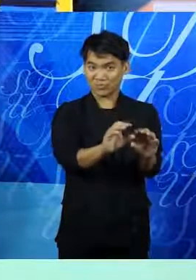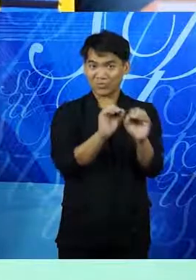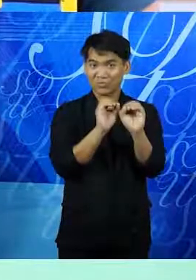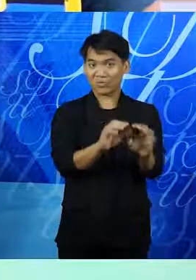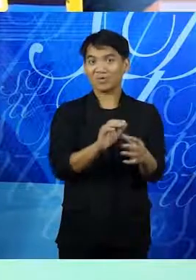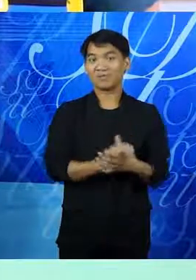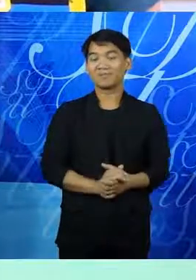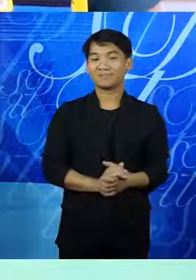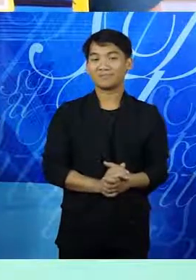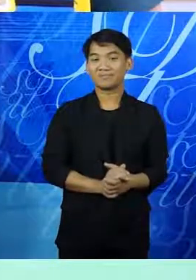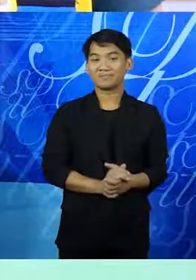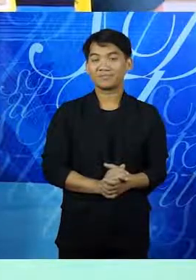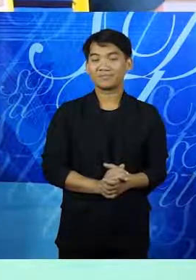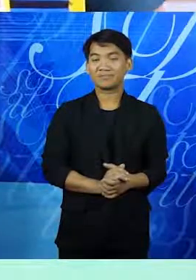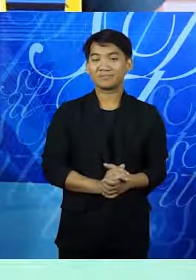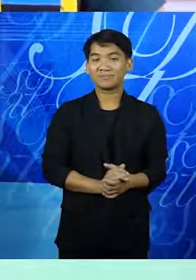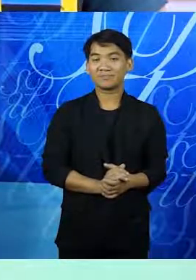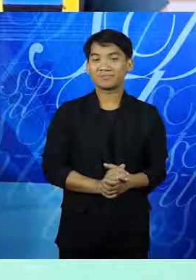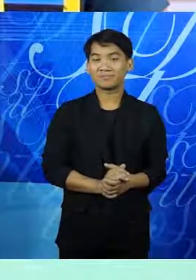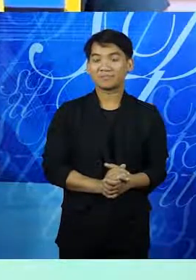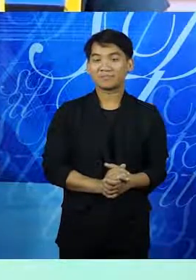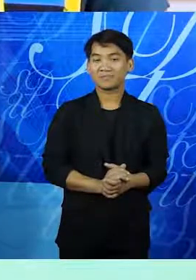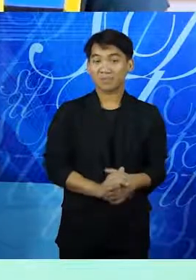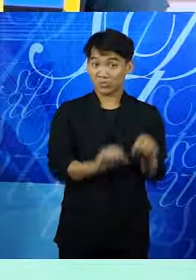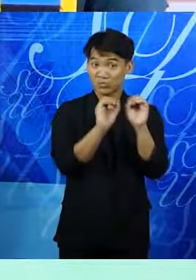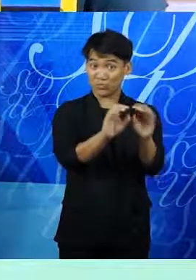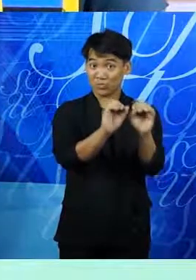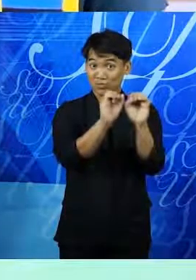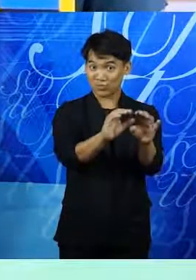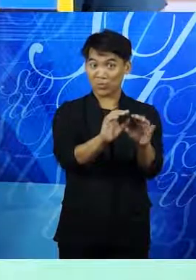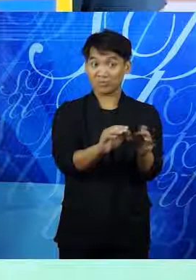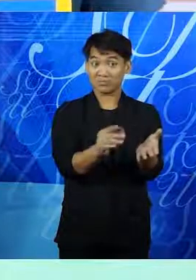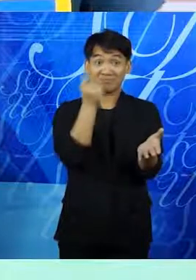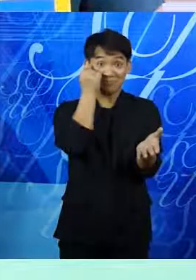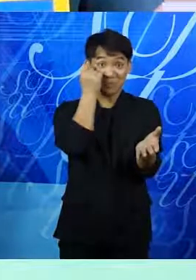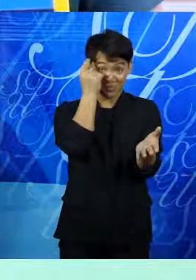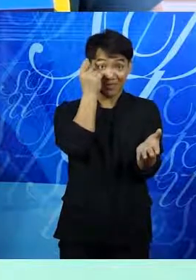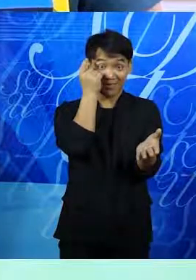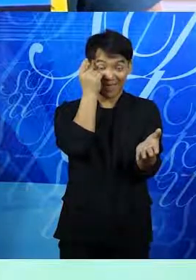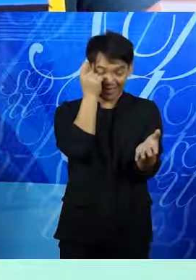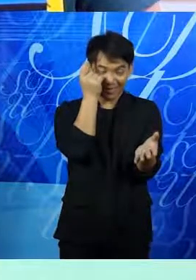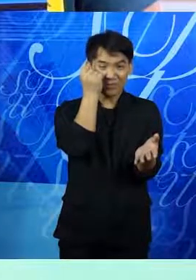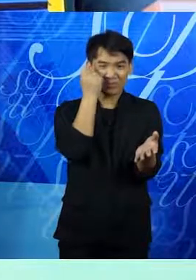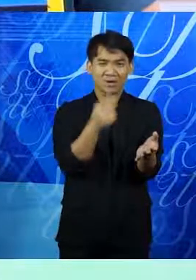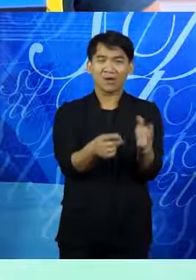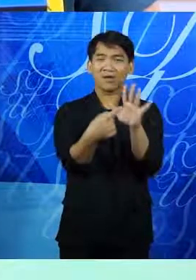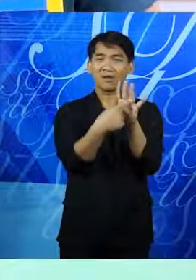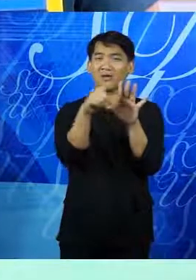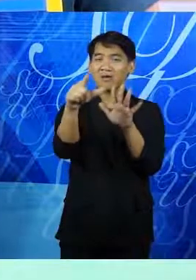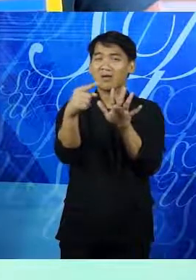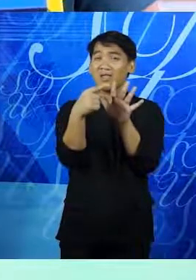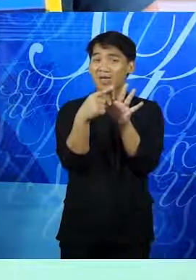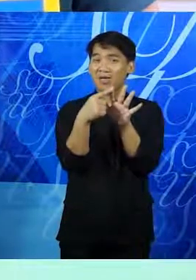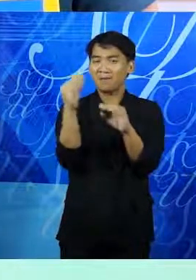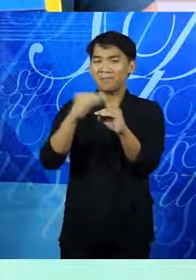ะคะอันนี้เราจะสอนหลังจากที่เด็กเนี่ยนะคะเข้าใจแล้วว่าต้องใช้คำว่าและนะคะเมื่อมี2อันหรือ3